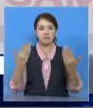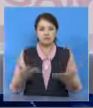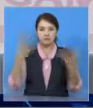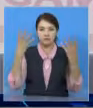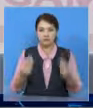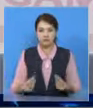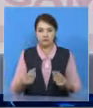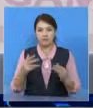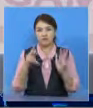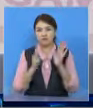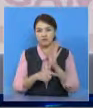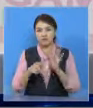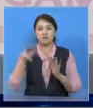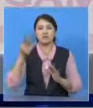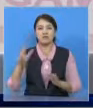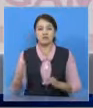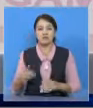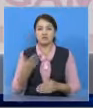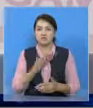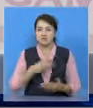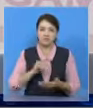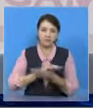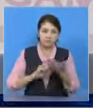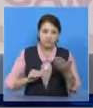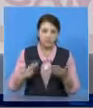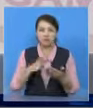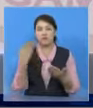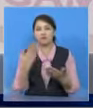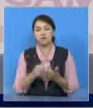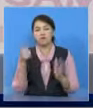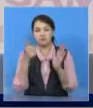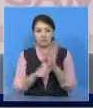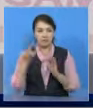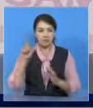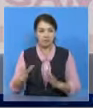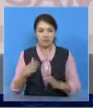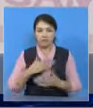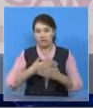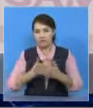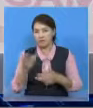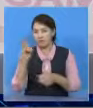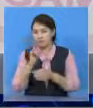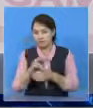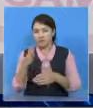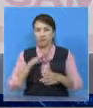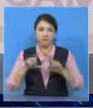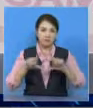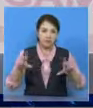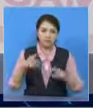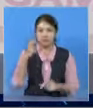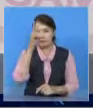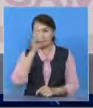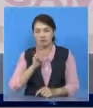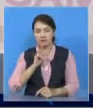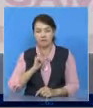день порядка 80 человек к нам записались. Из них около 60 человек уже активно посещают наш центр за